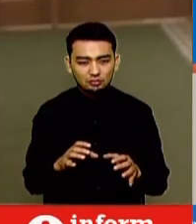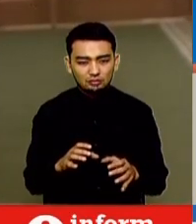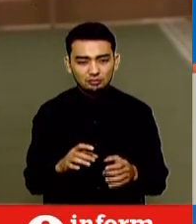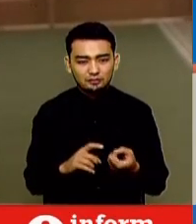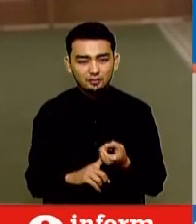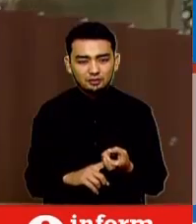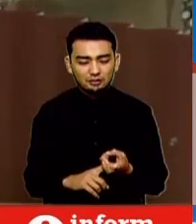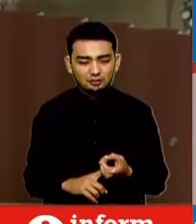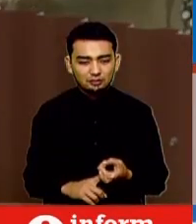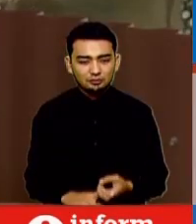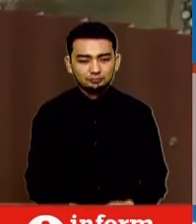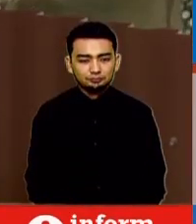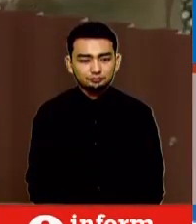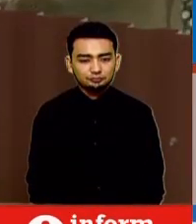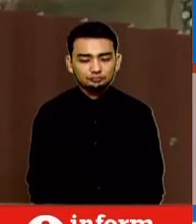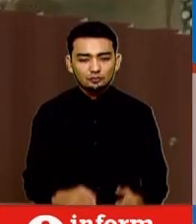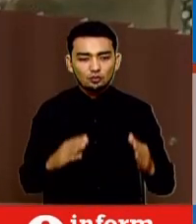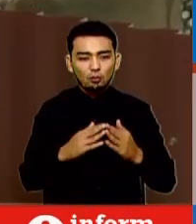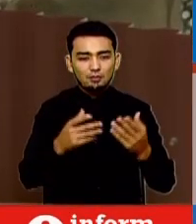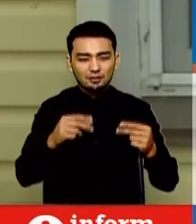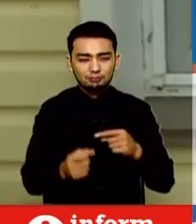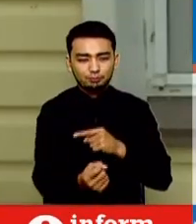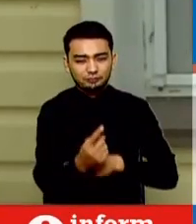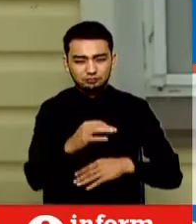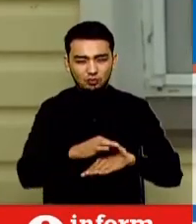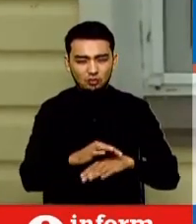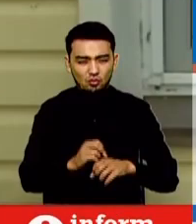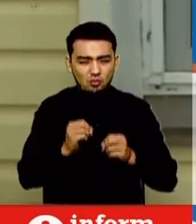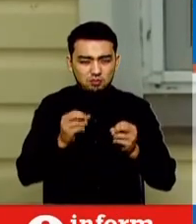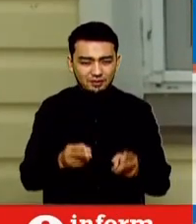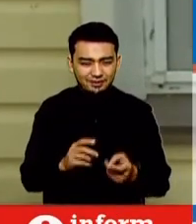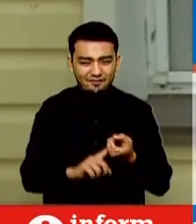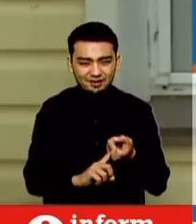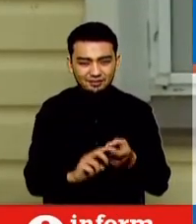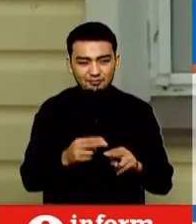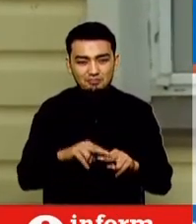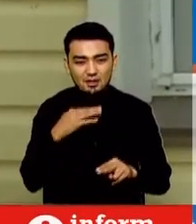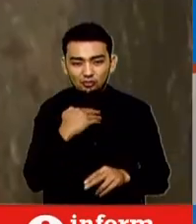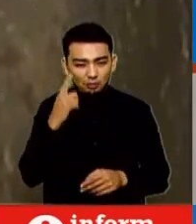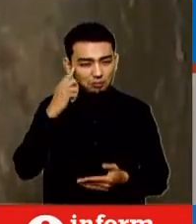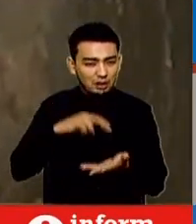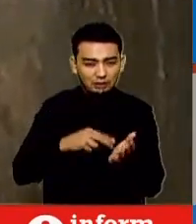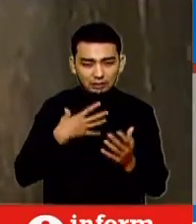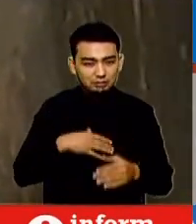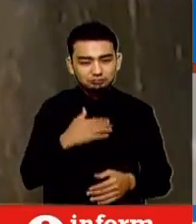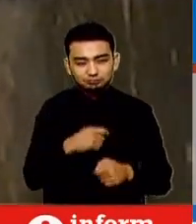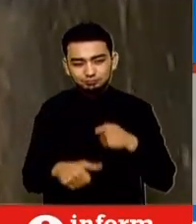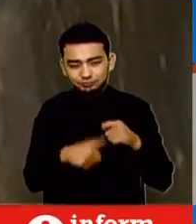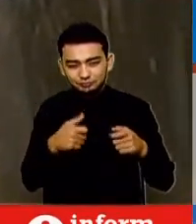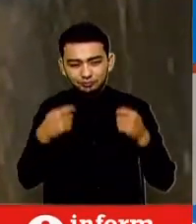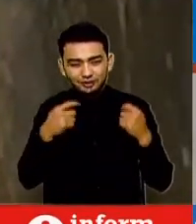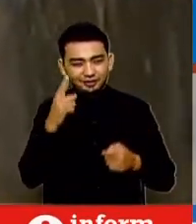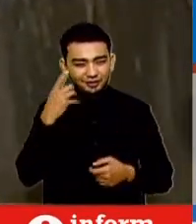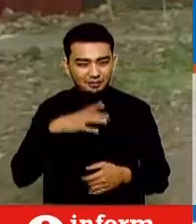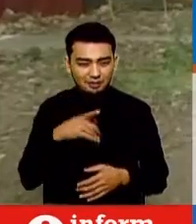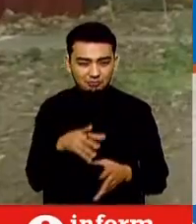ветеринарии. В доме, где выявлен очаг особо опасной инфекции, уверяют, что мясо не планировали продавать. Другие животные в том же